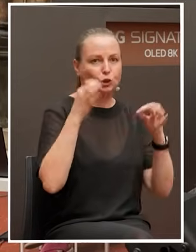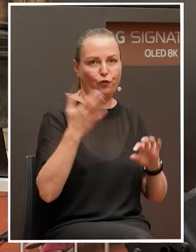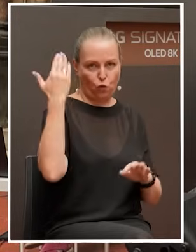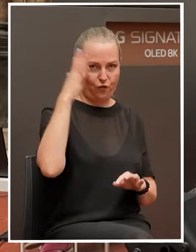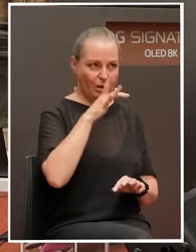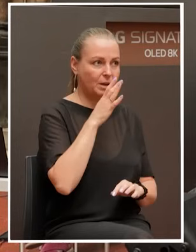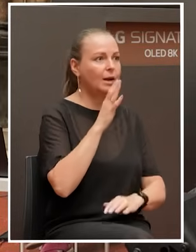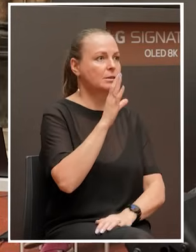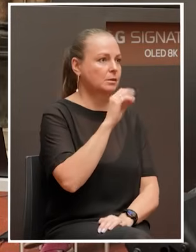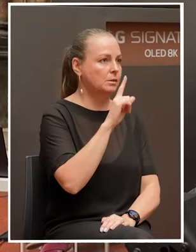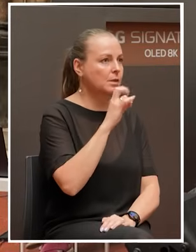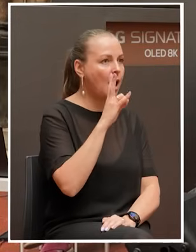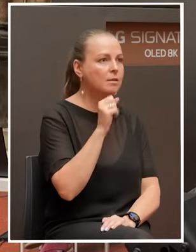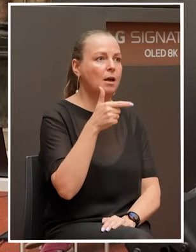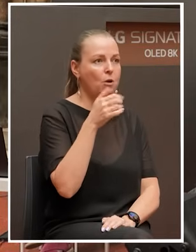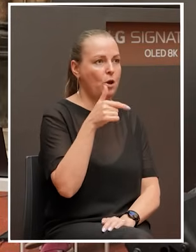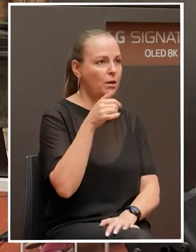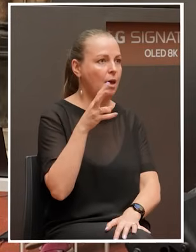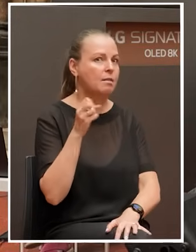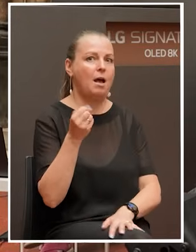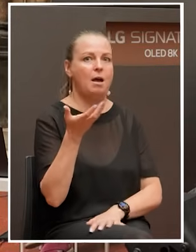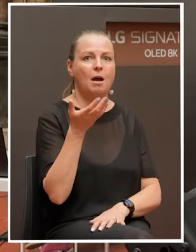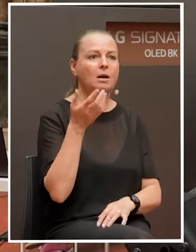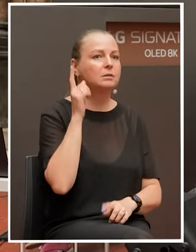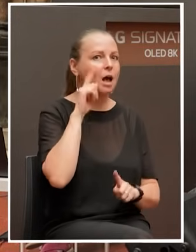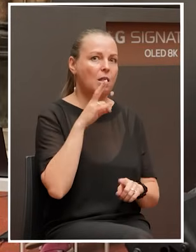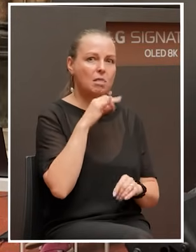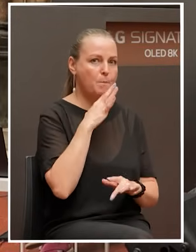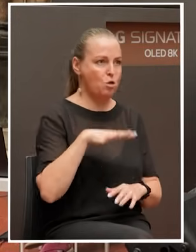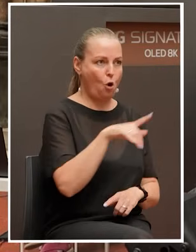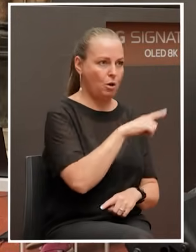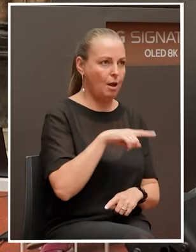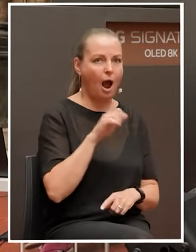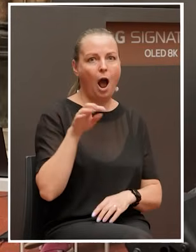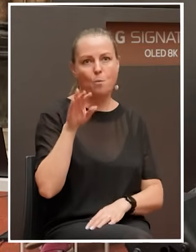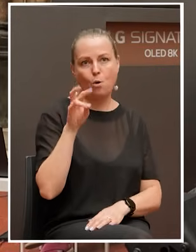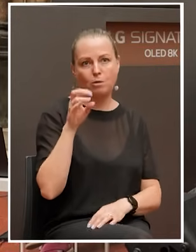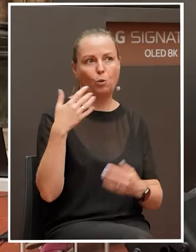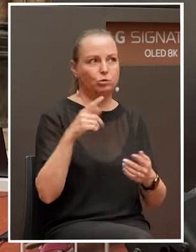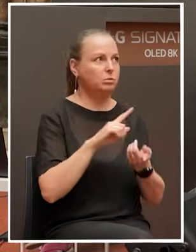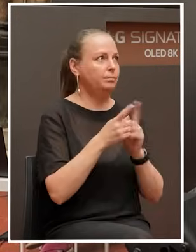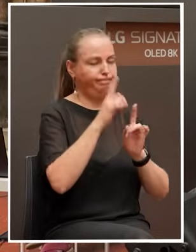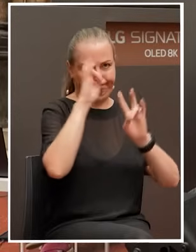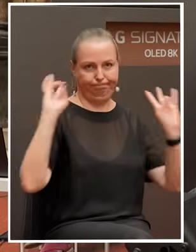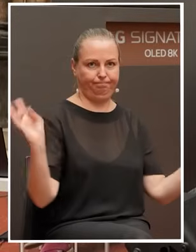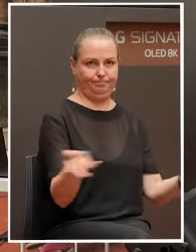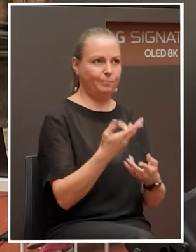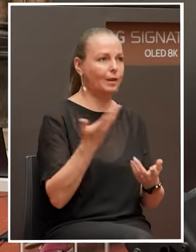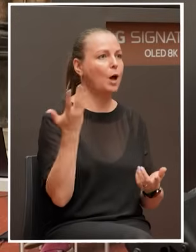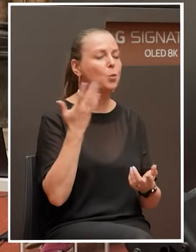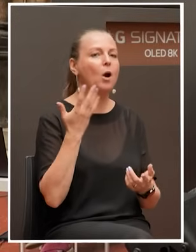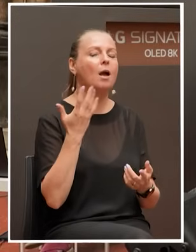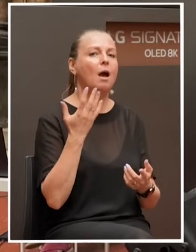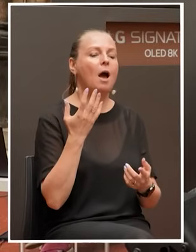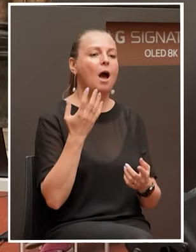Гога, Гогена знают очень немногие, а Моне постепенно превращается в художника мейнстрима, но разговаривающего